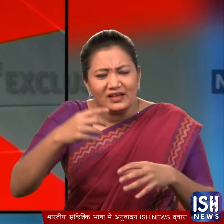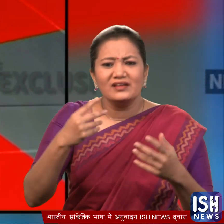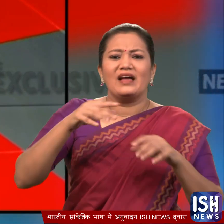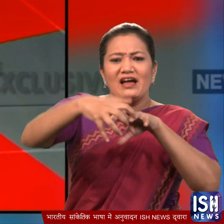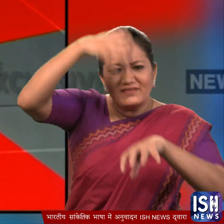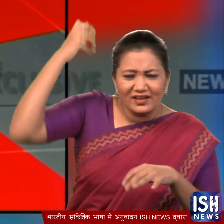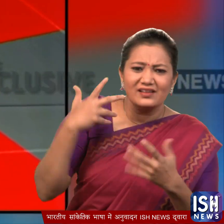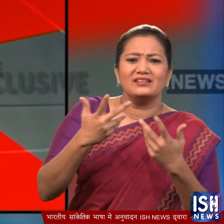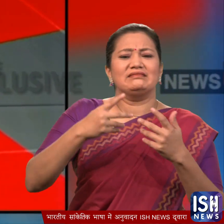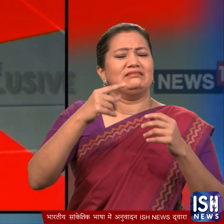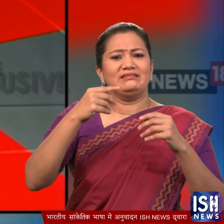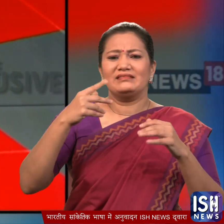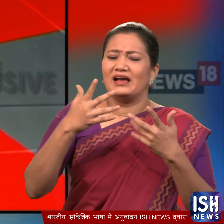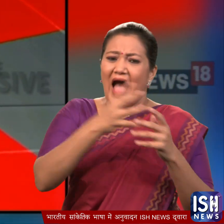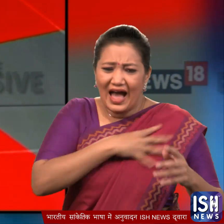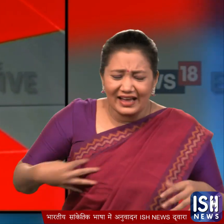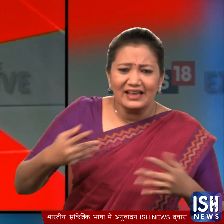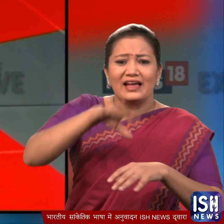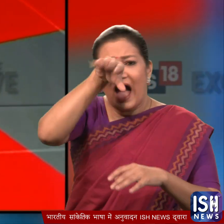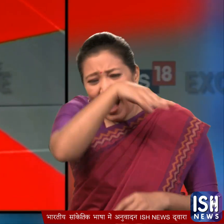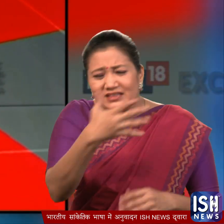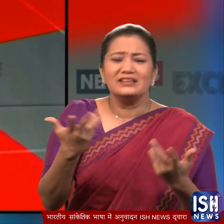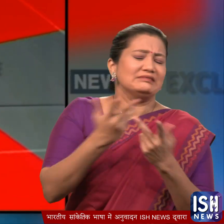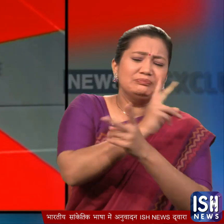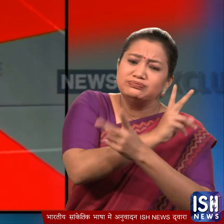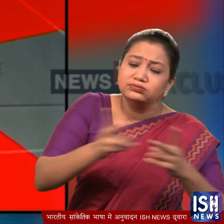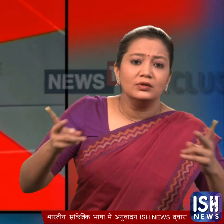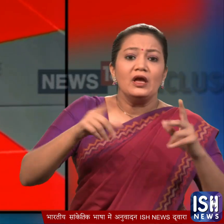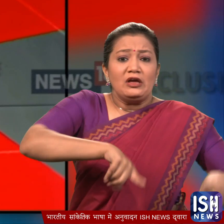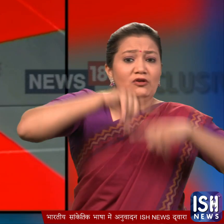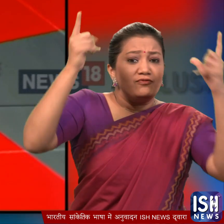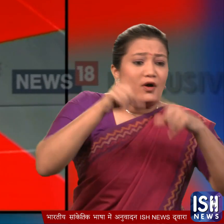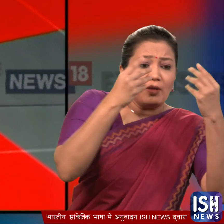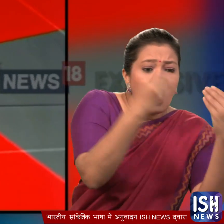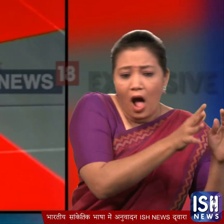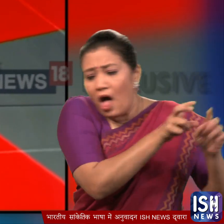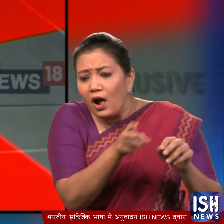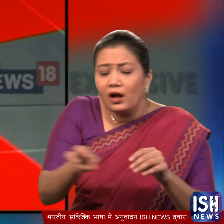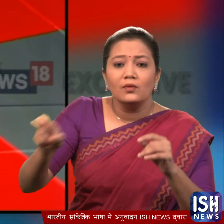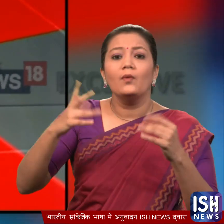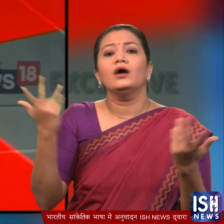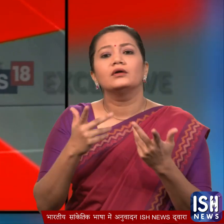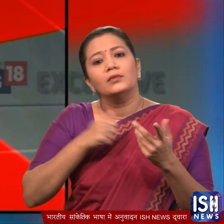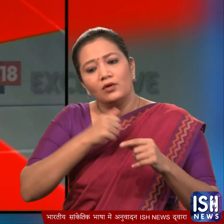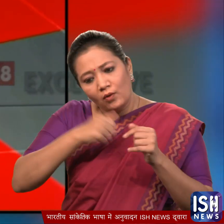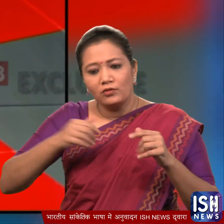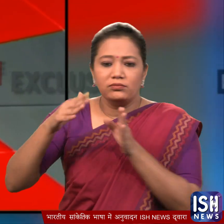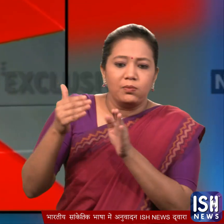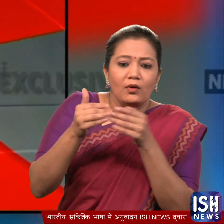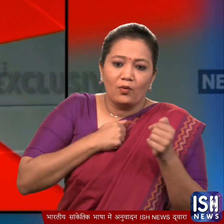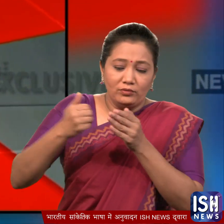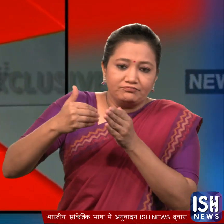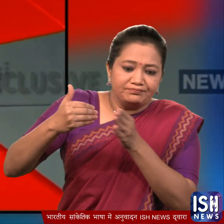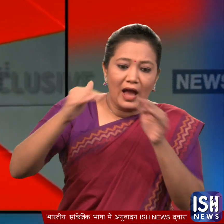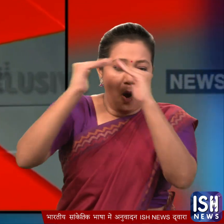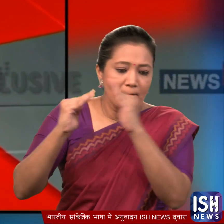तेंदुआ, कहीं बाघ, कहीं हाथी। ये जानवर इसलिए जंगलों से भटककर बस्तियों की तरफ आ रहे हैं क्योंकि हम लोगों ने जंगलों में अतिक्रमण कर